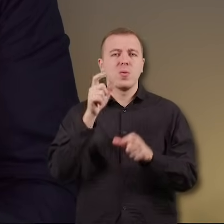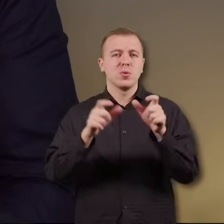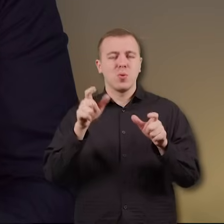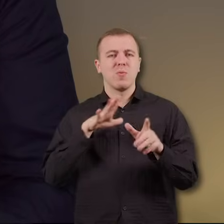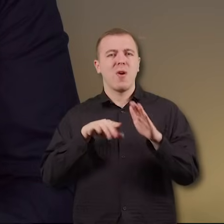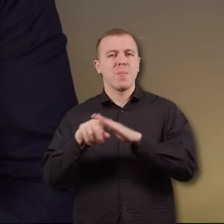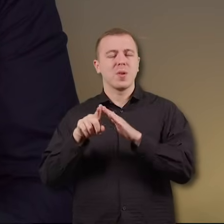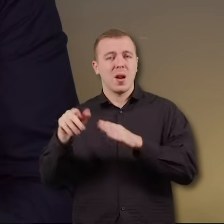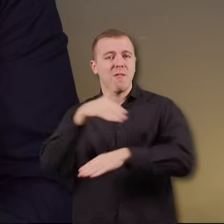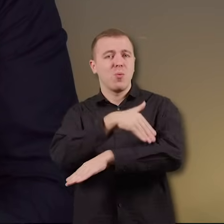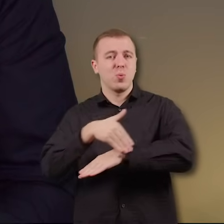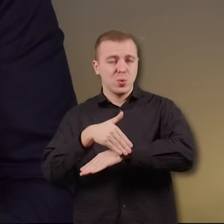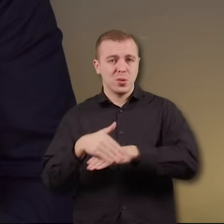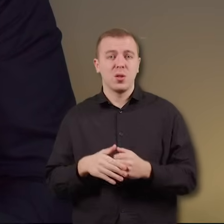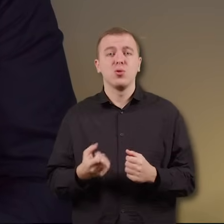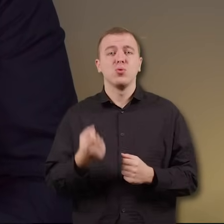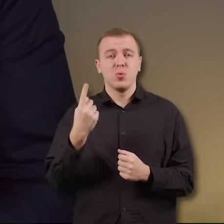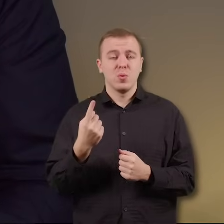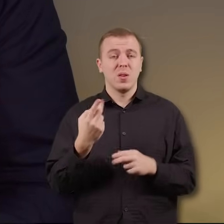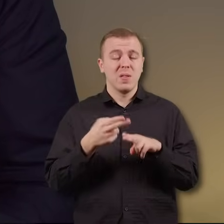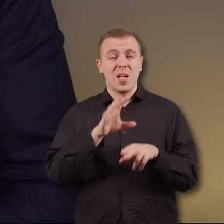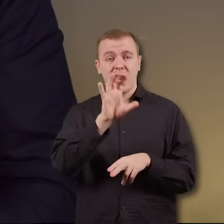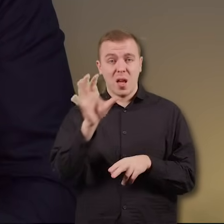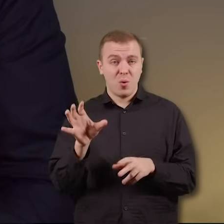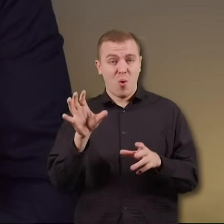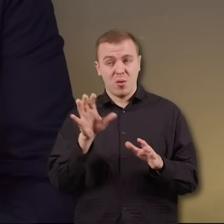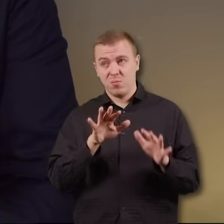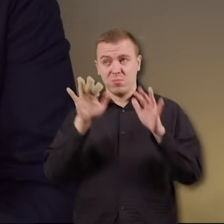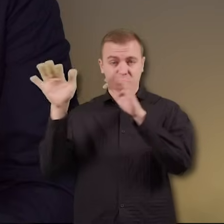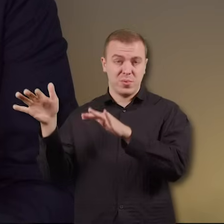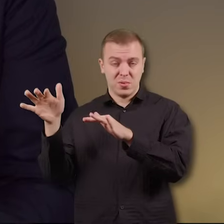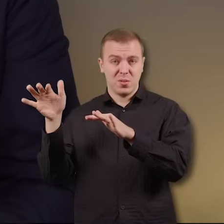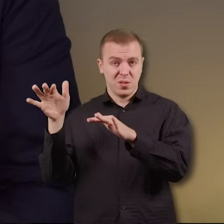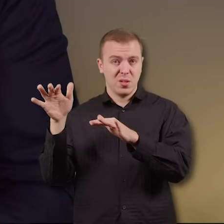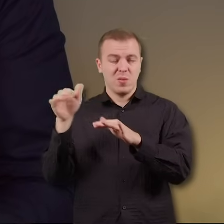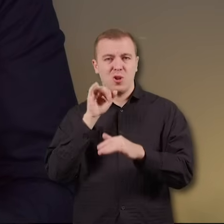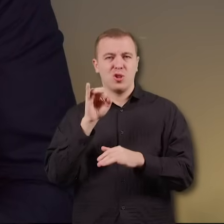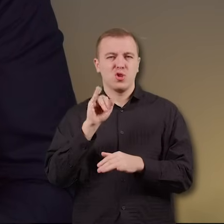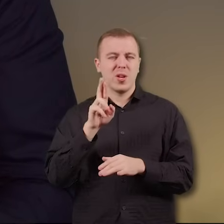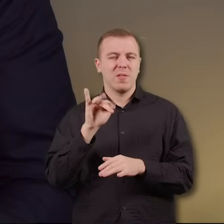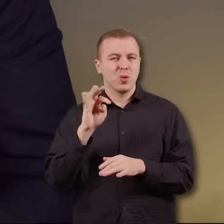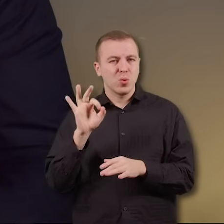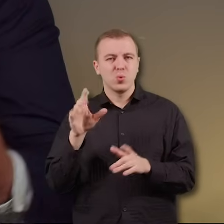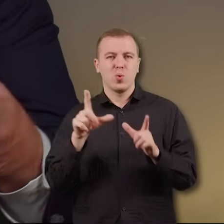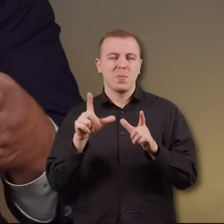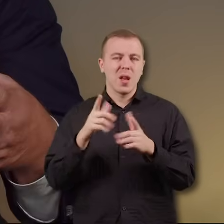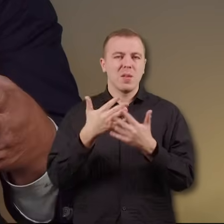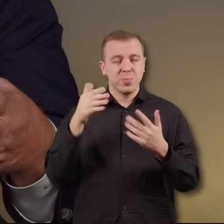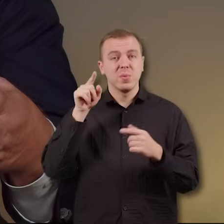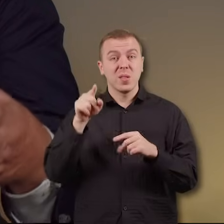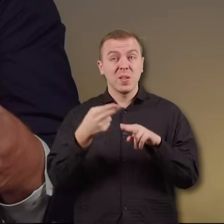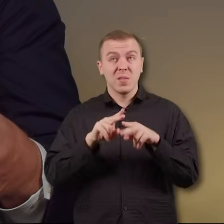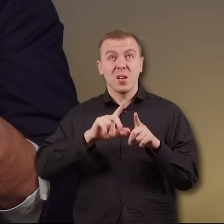į užsienį, iš kur? Iš regionų, iš va tokių miestelių kaip Širvintos arba Ukmergė. Ir dabar,